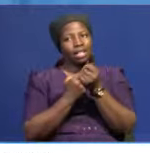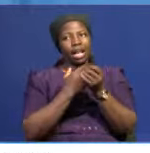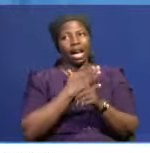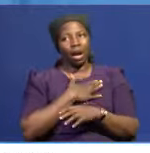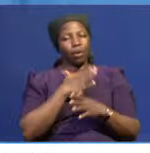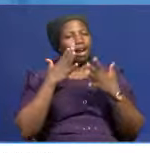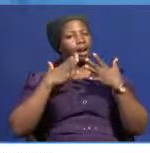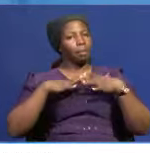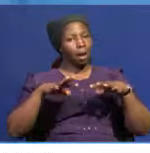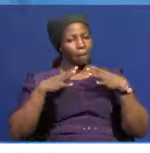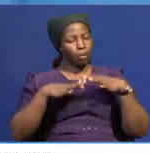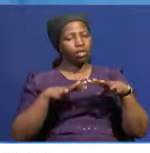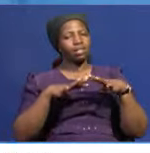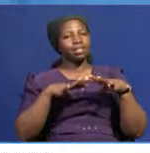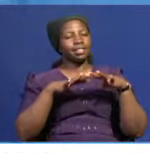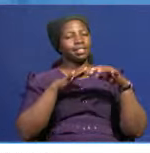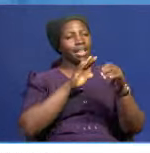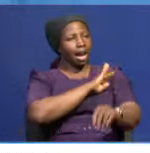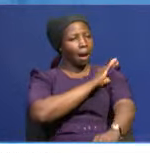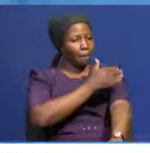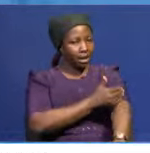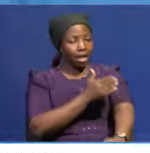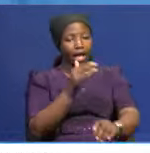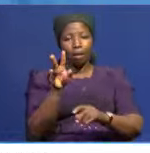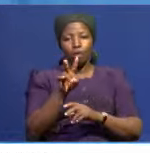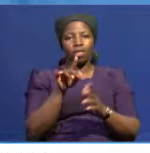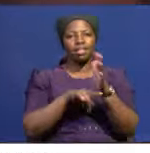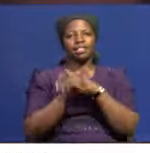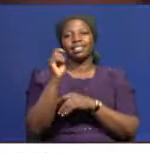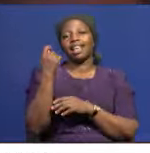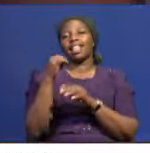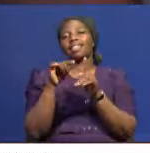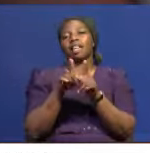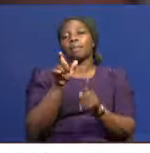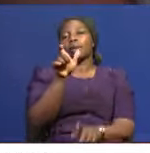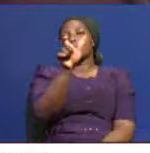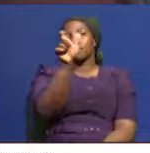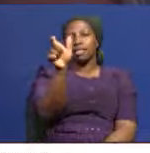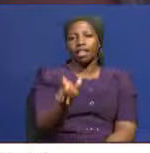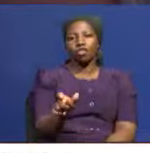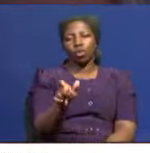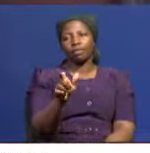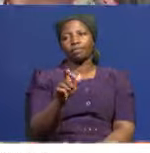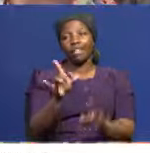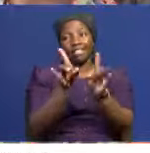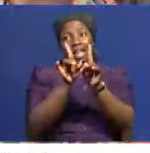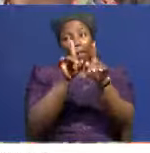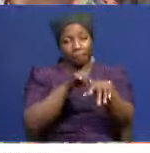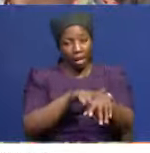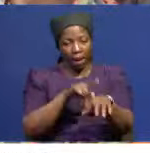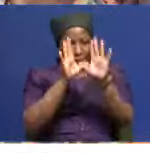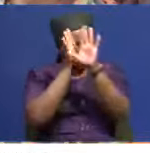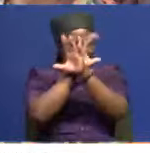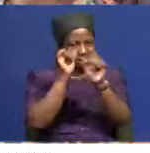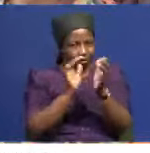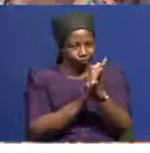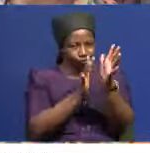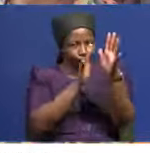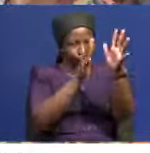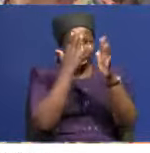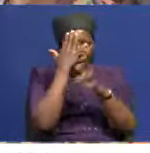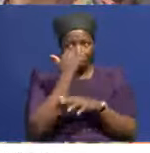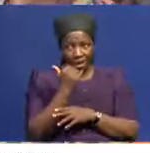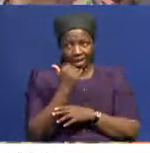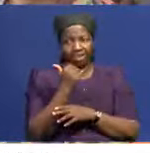capabilities, both in Kenya and regionally. Wakati wa sherehe hizo, rais alipongezwa kwa kuhakikisha ujumuishaji